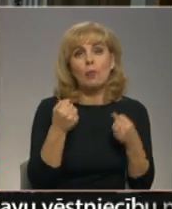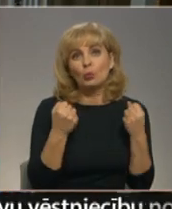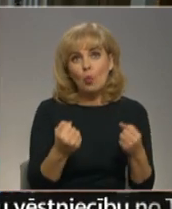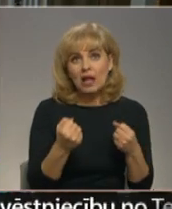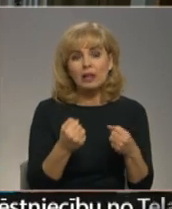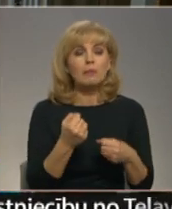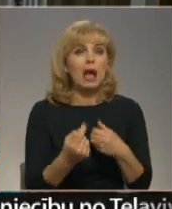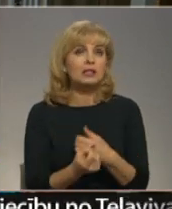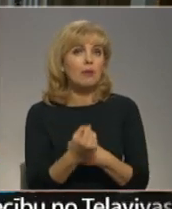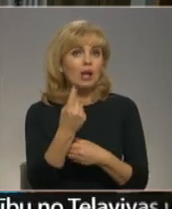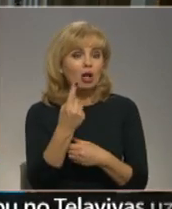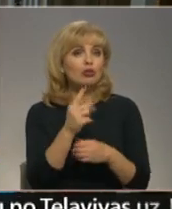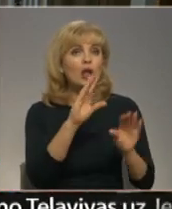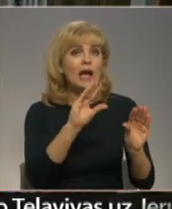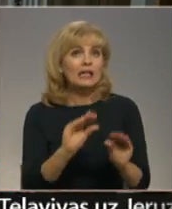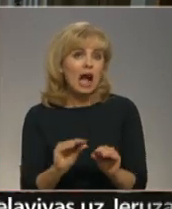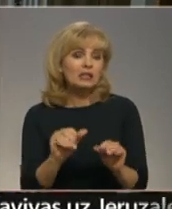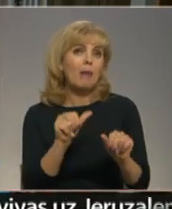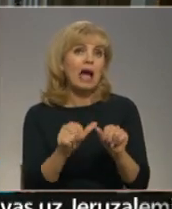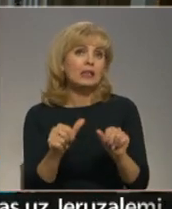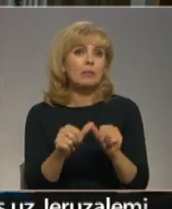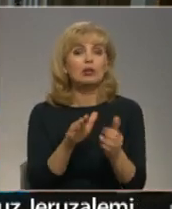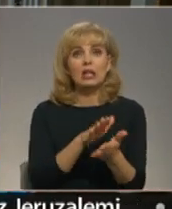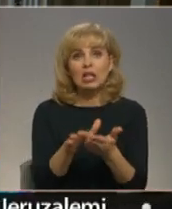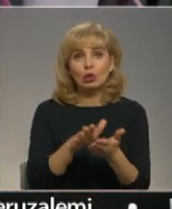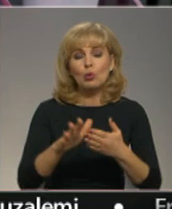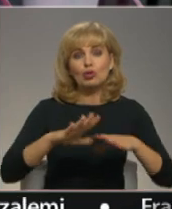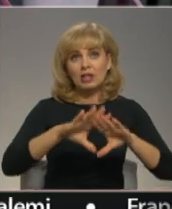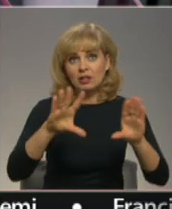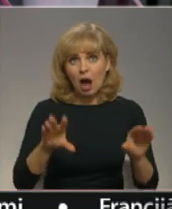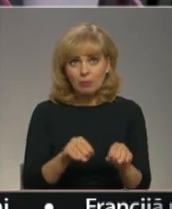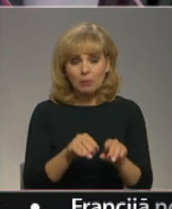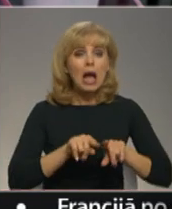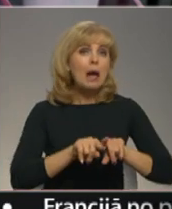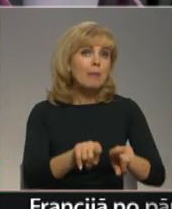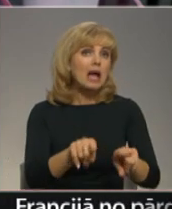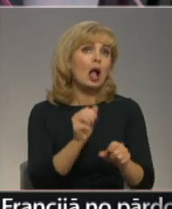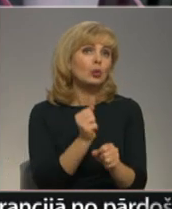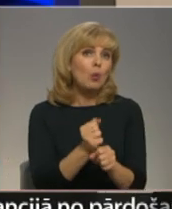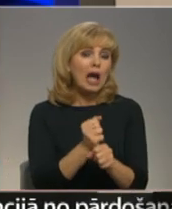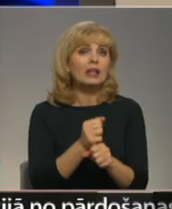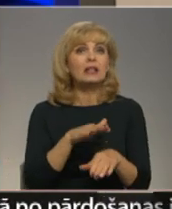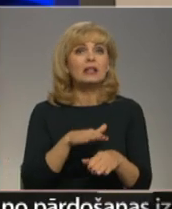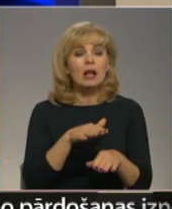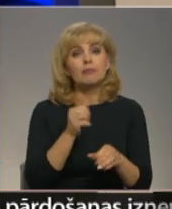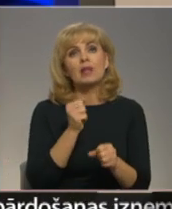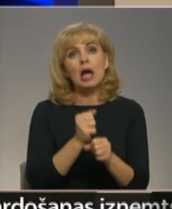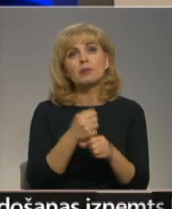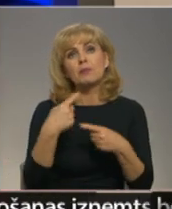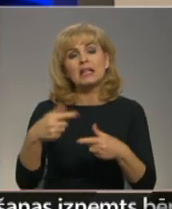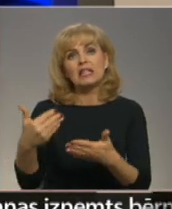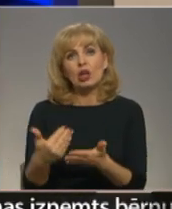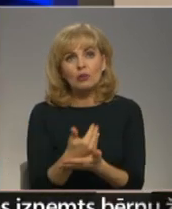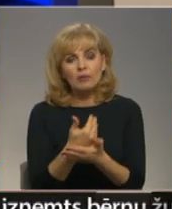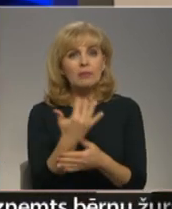esam radījuši. Mums ir jāsamazina antibiotiku lietošanas apjomi. Paralēli notiek darbs arī pie citiem inovatīviem produktiem, piemēram,